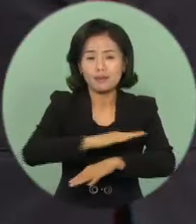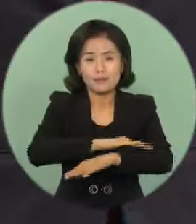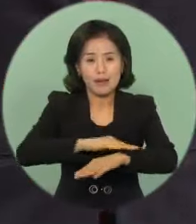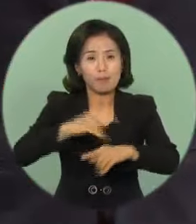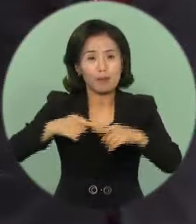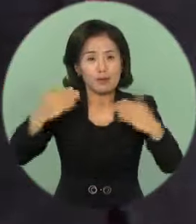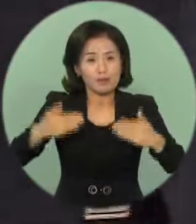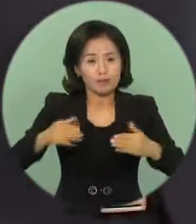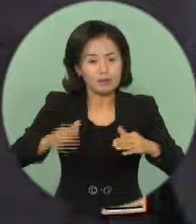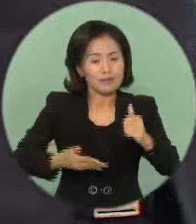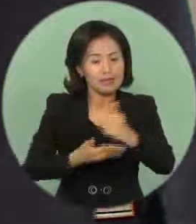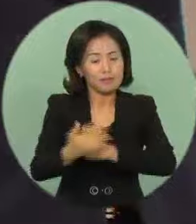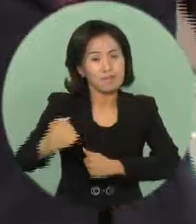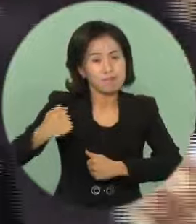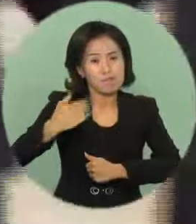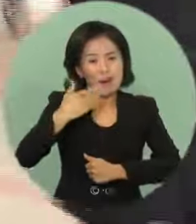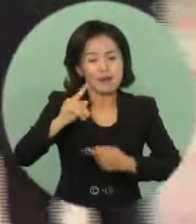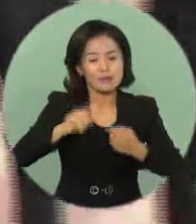국민의에서도